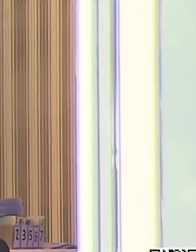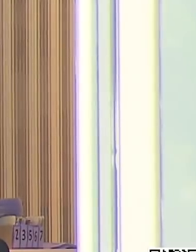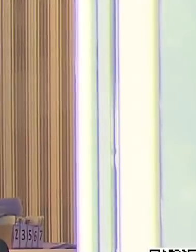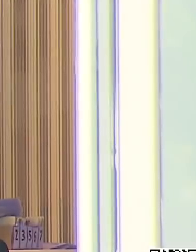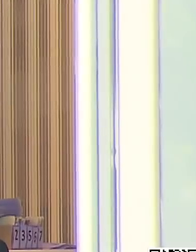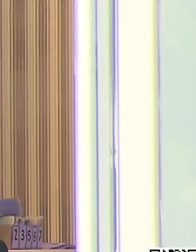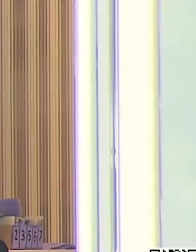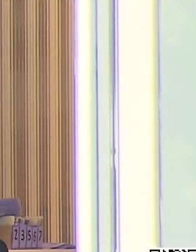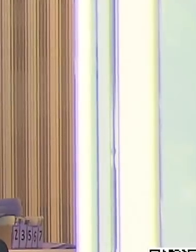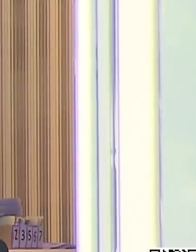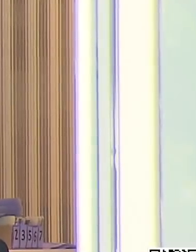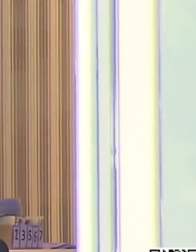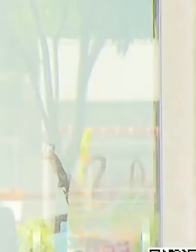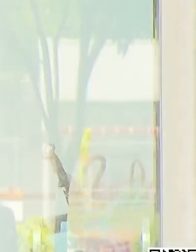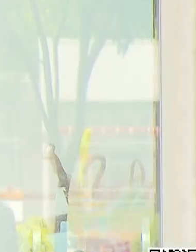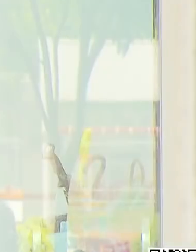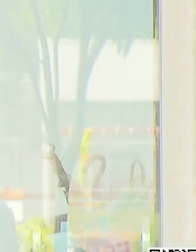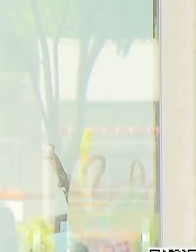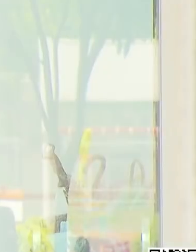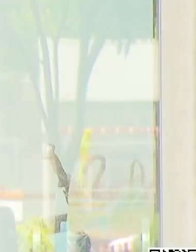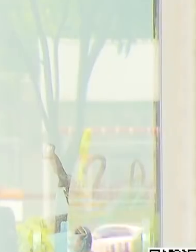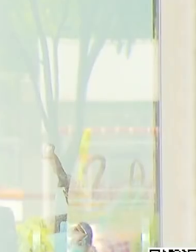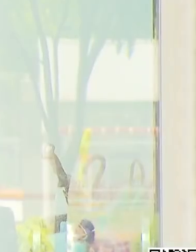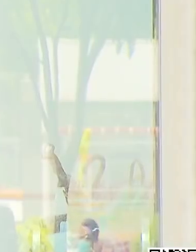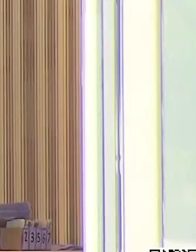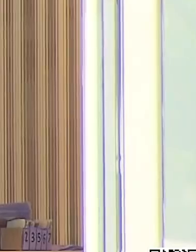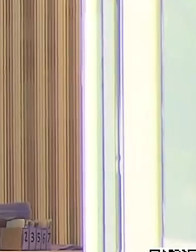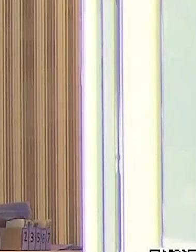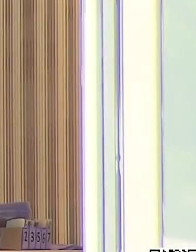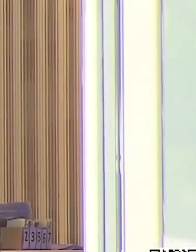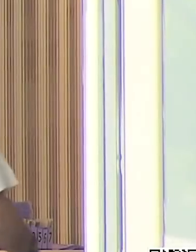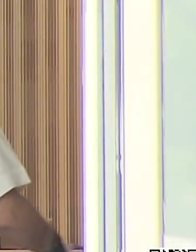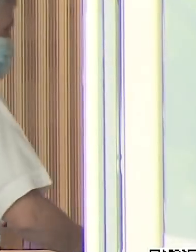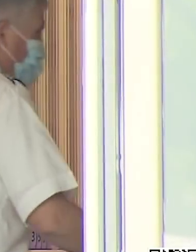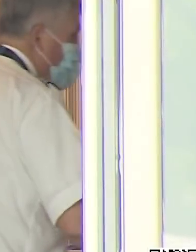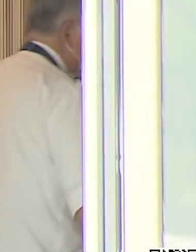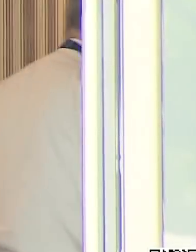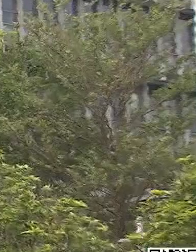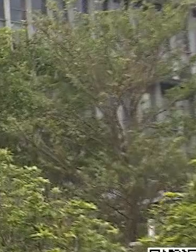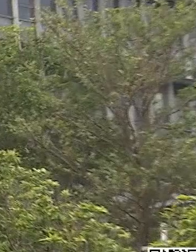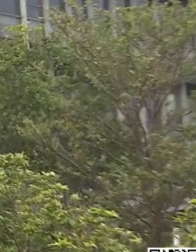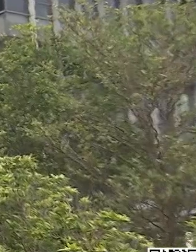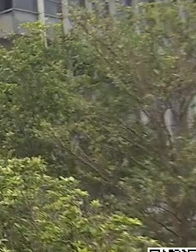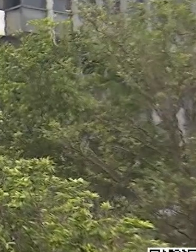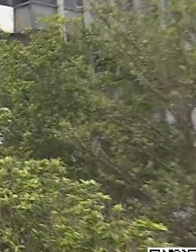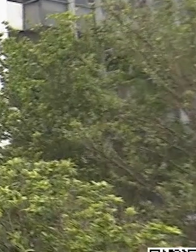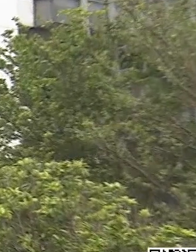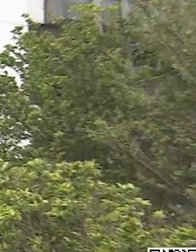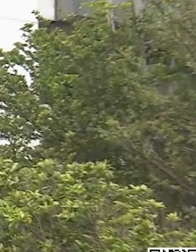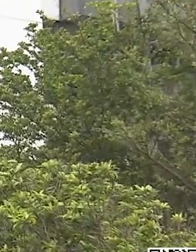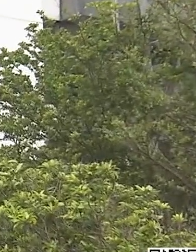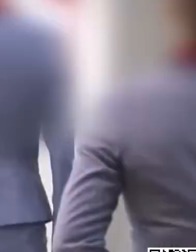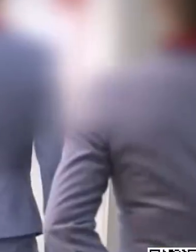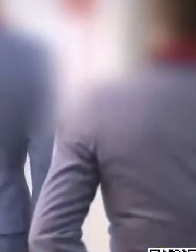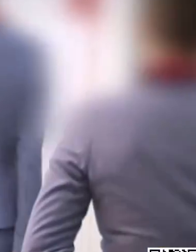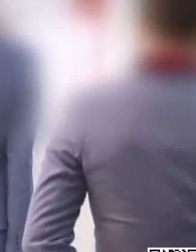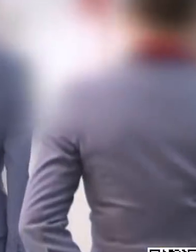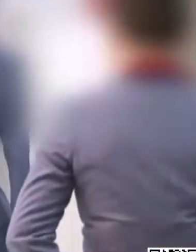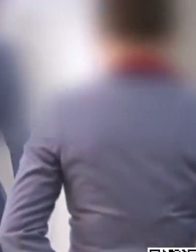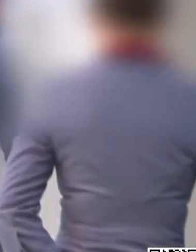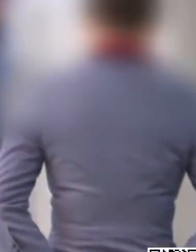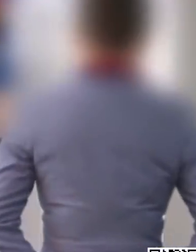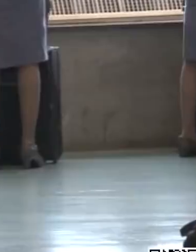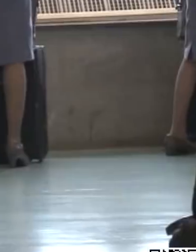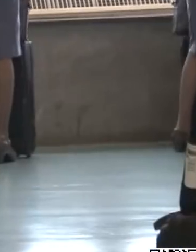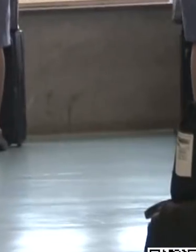查了解，如有违反规定，绝不宽待。国境大门成为染疫破口，过往因为长荣机师违规聚餐，导致